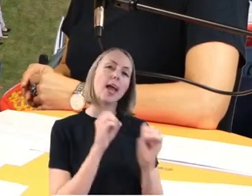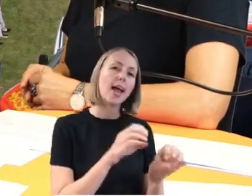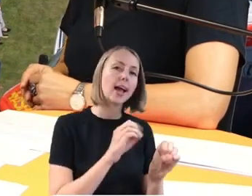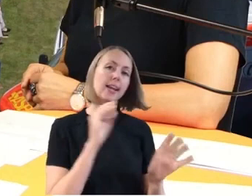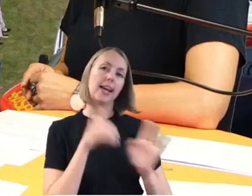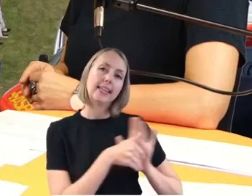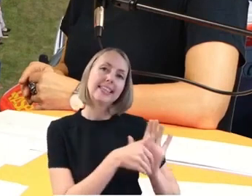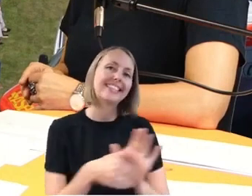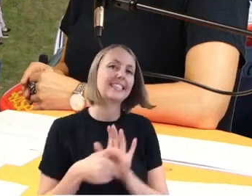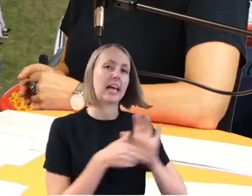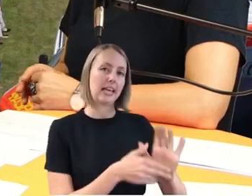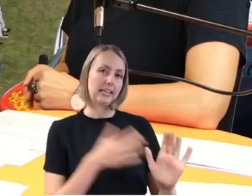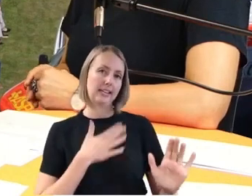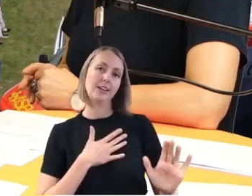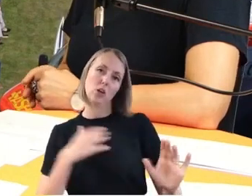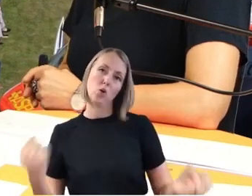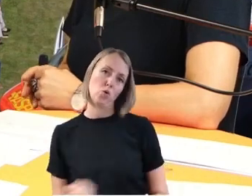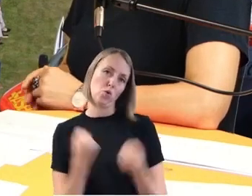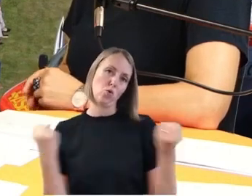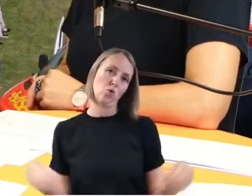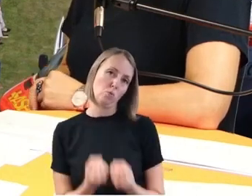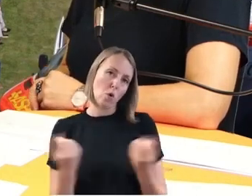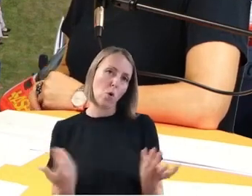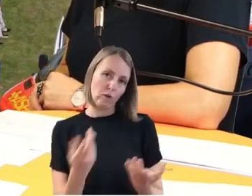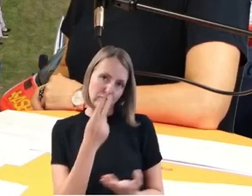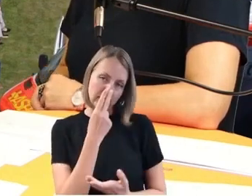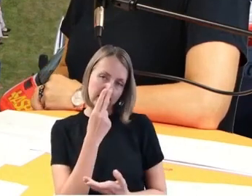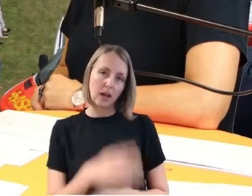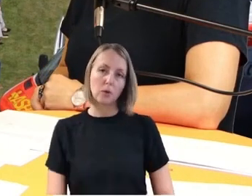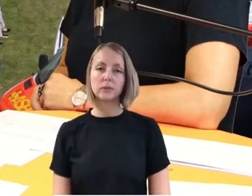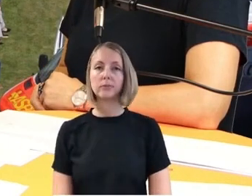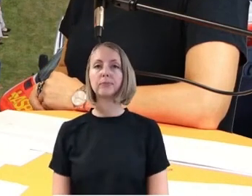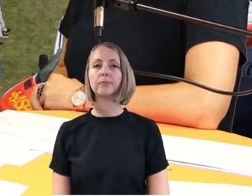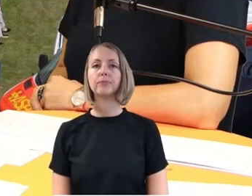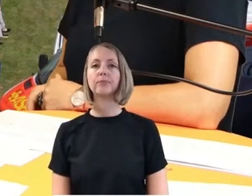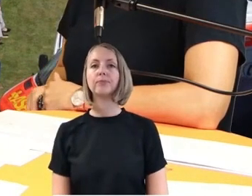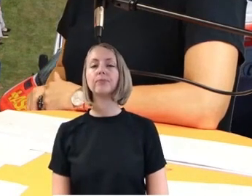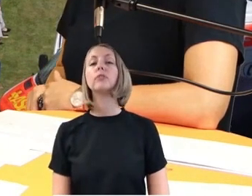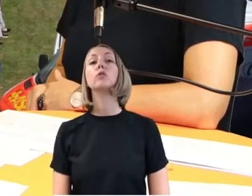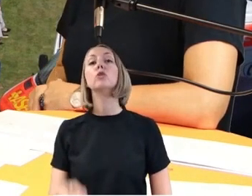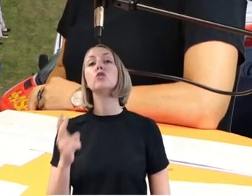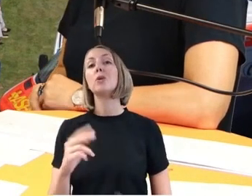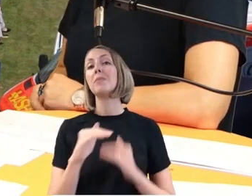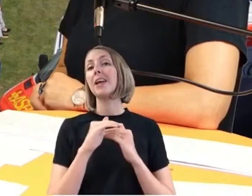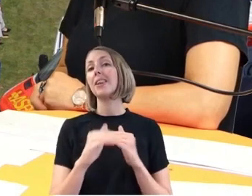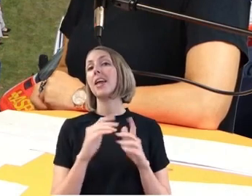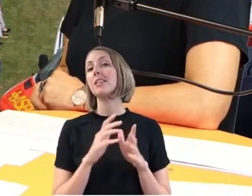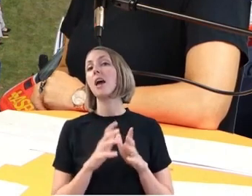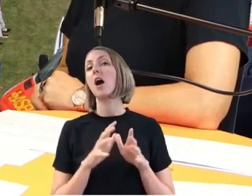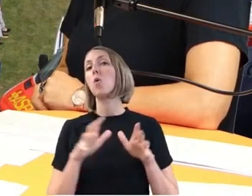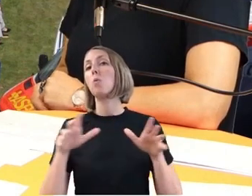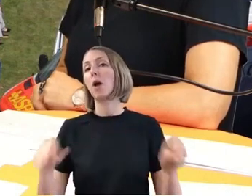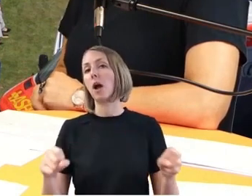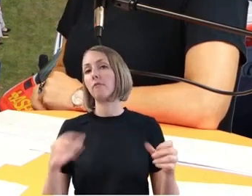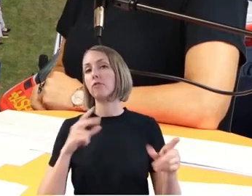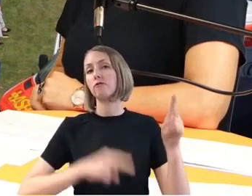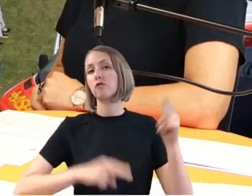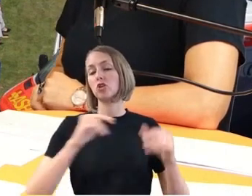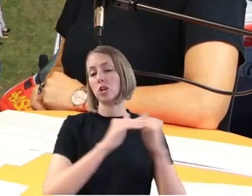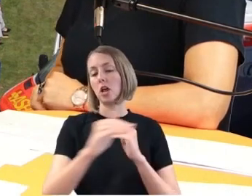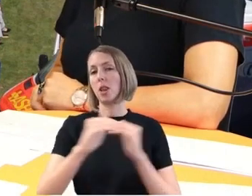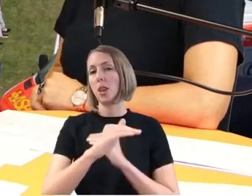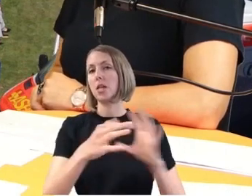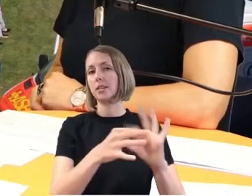ja es ist ja die länder übergreifende krisenmanagement übung obwohl ich mich erinnere dass es auch übungen gar wo zum beispiel auch in nordrhein-westfalen